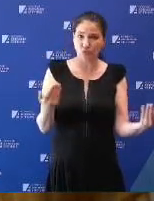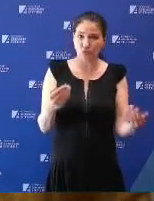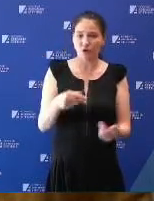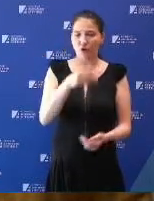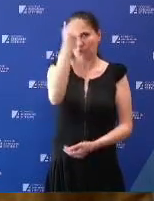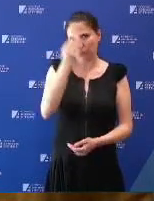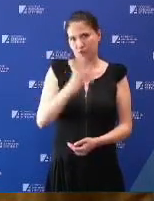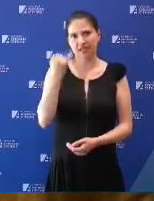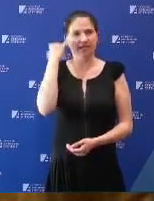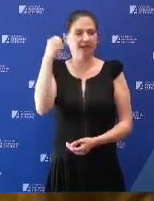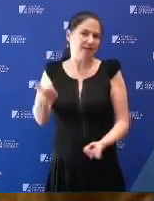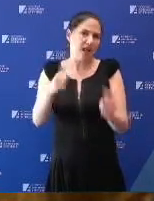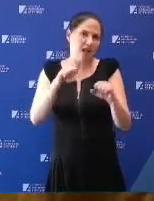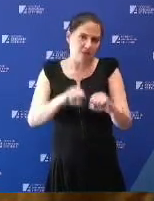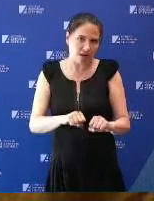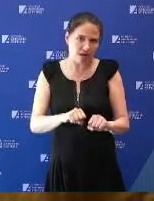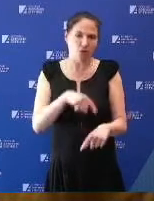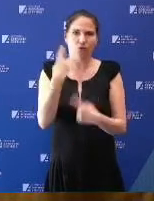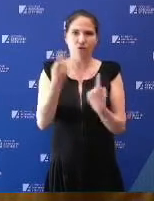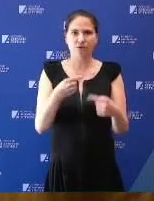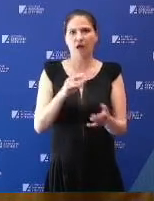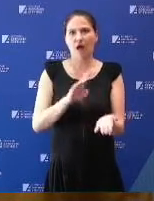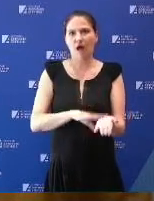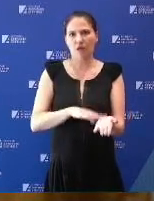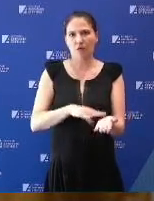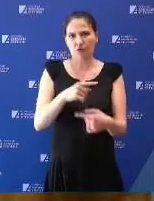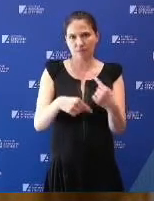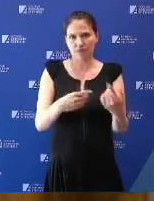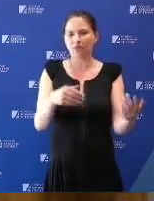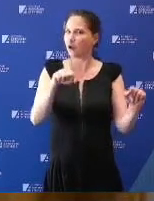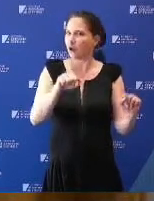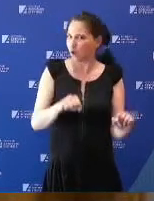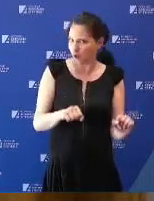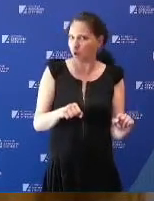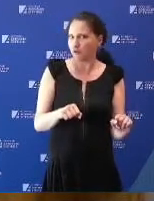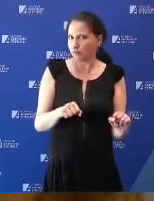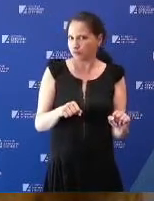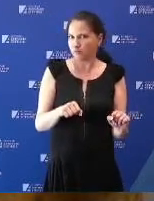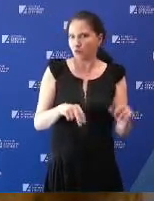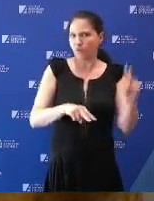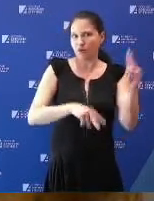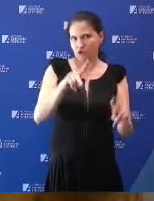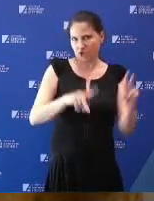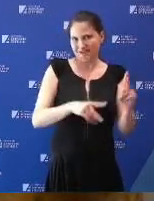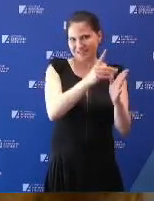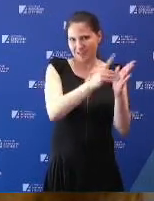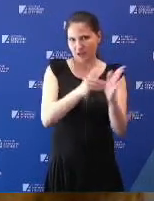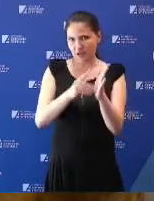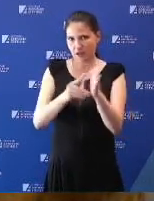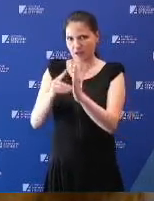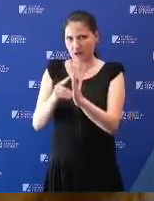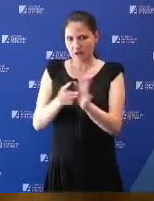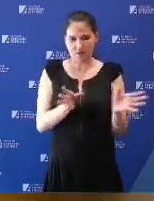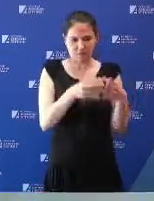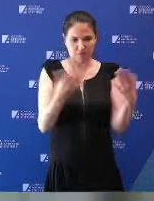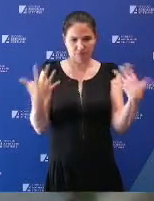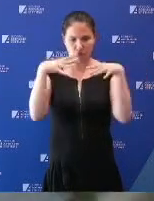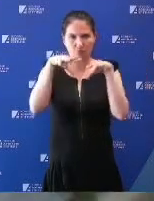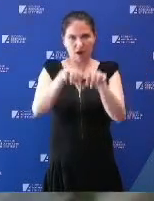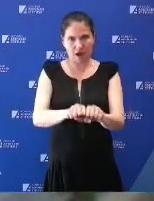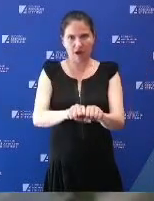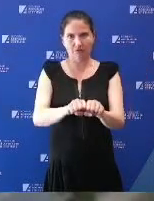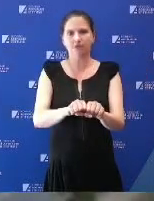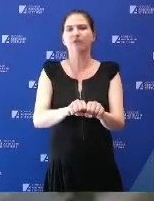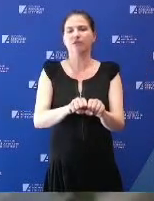helfen. Unsere Algorithmen können unter Berücksichtigung dieser vielfältigen Datenpunkte branchenübergreifende Jobübergänge